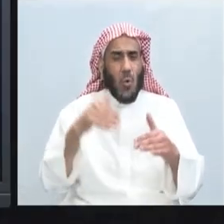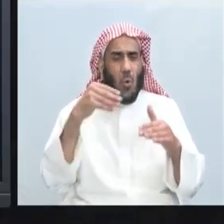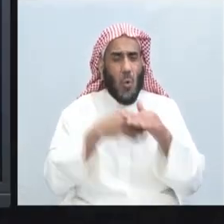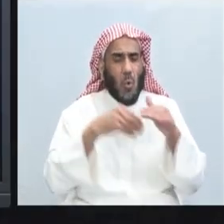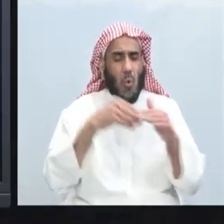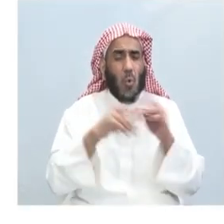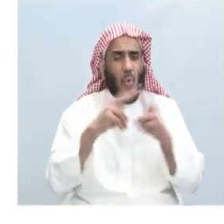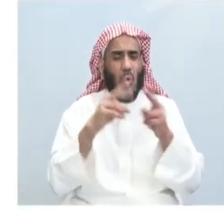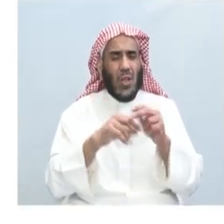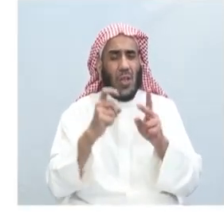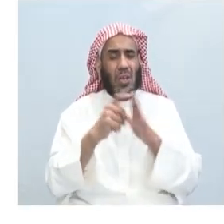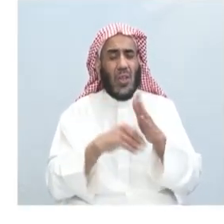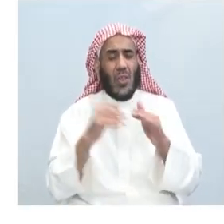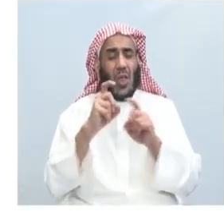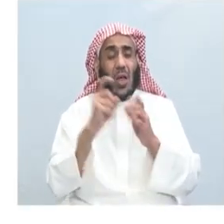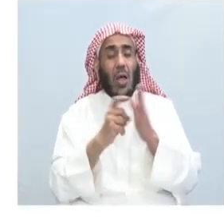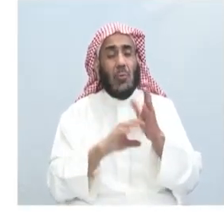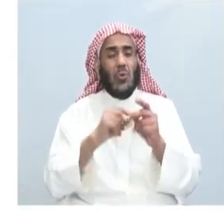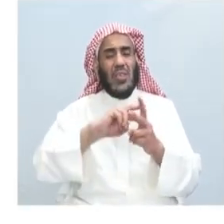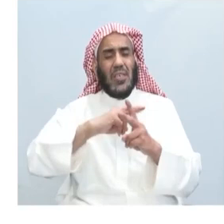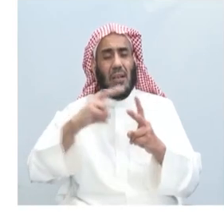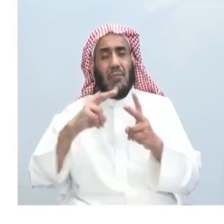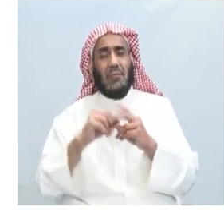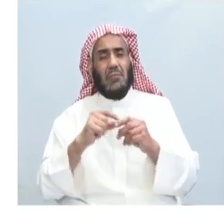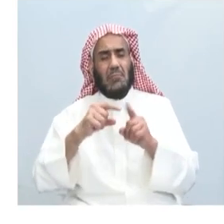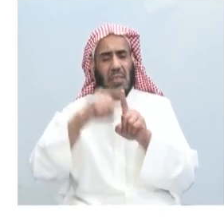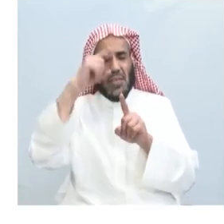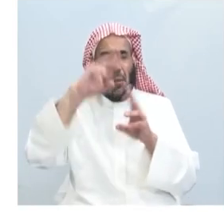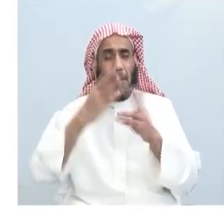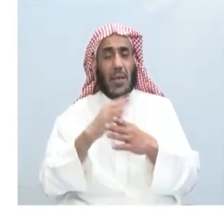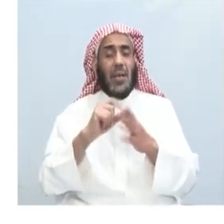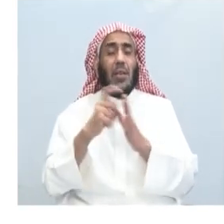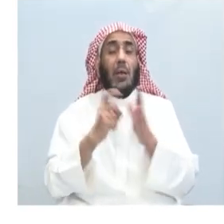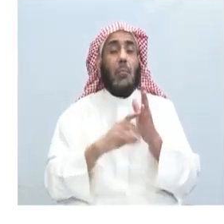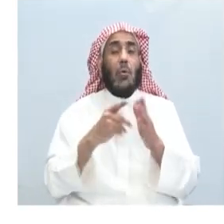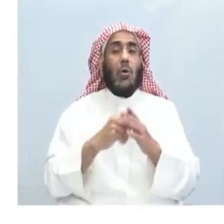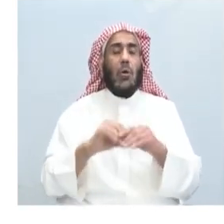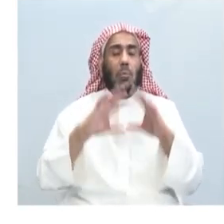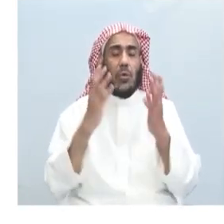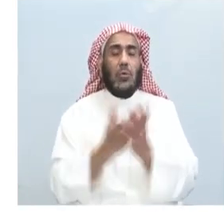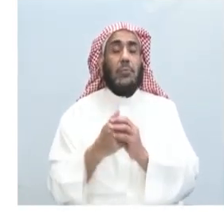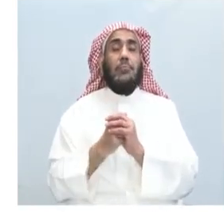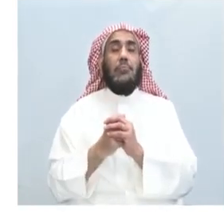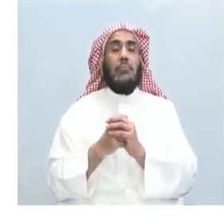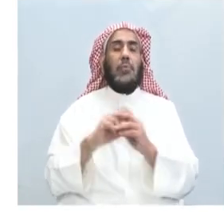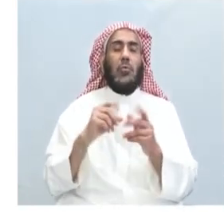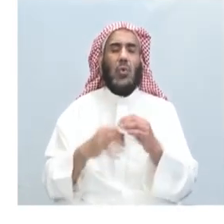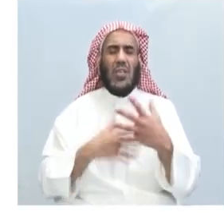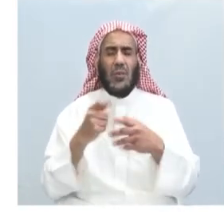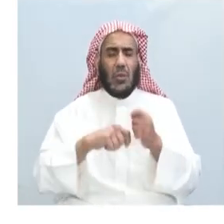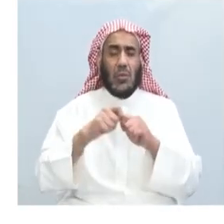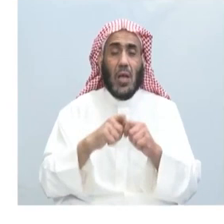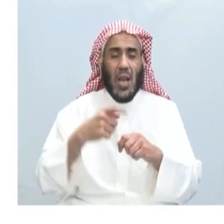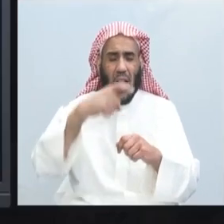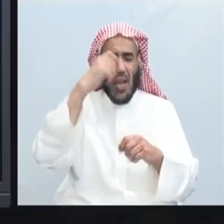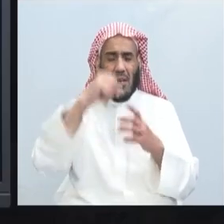داخل النظام او خارجه بسبب وجود اختلاف في درجه الحراره بين النظام وبين محيطه انواع التفاعلات الكيميائيه